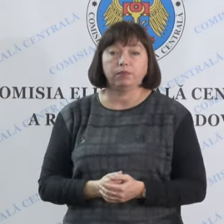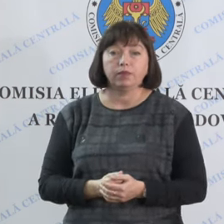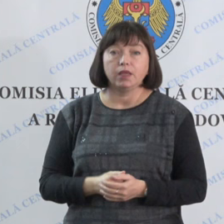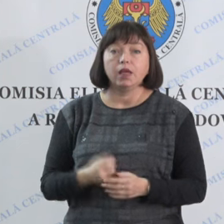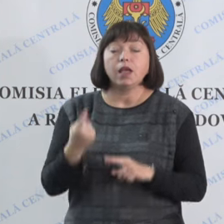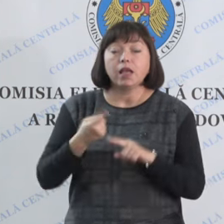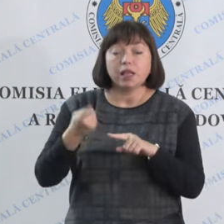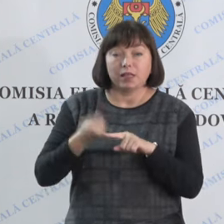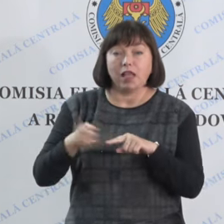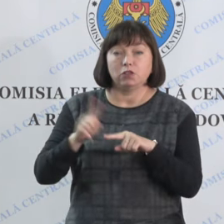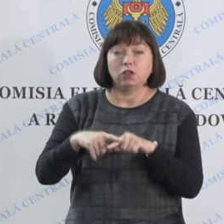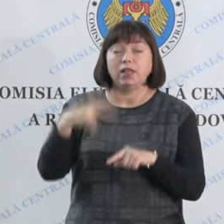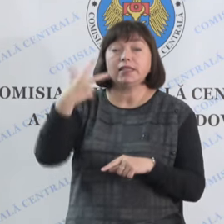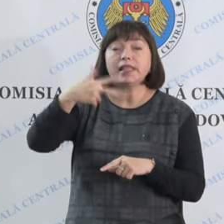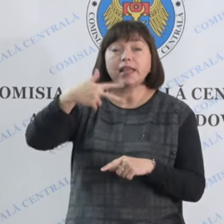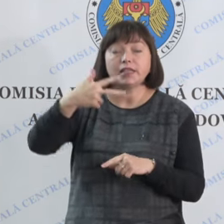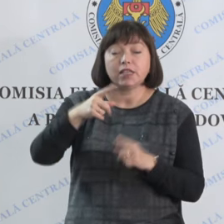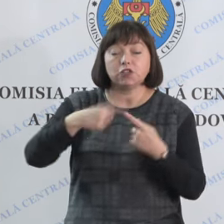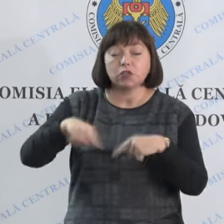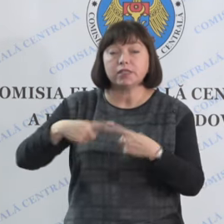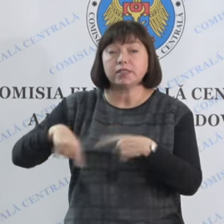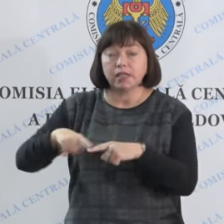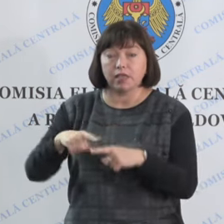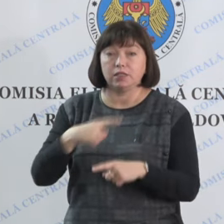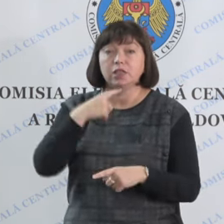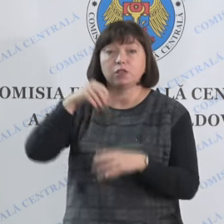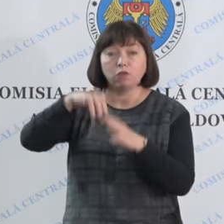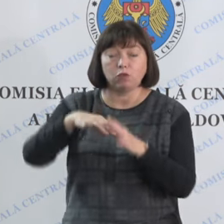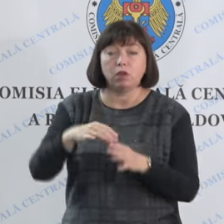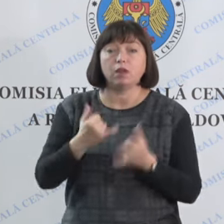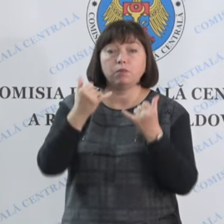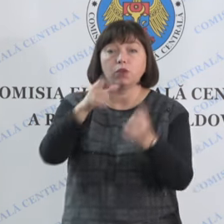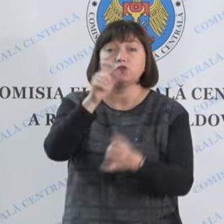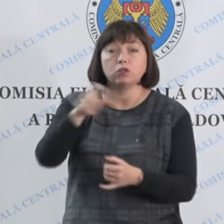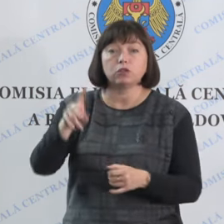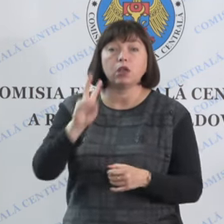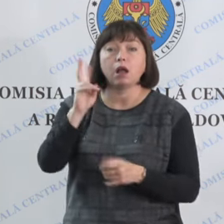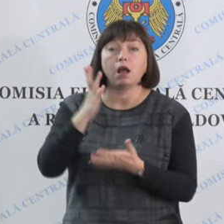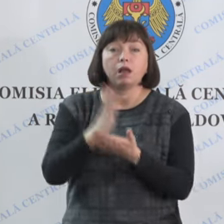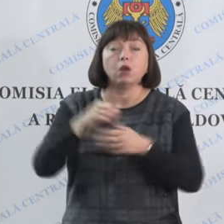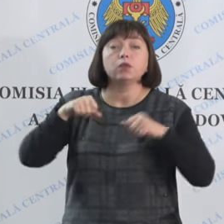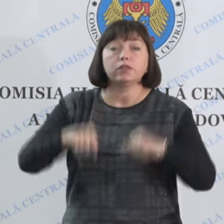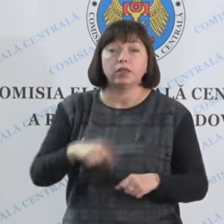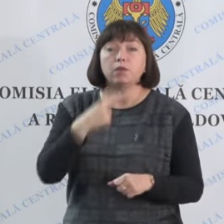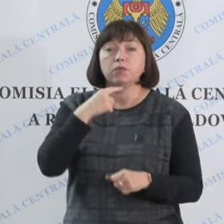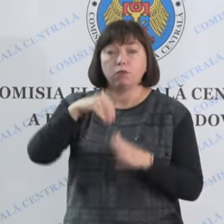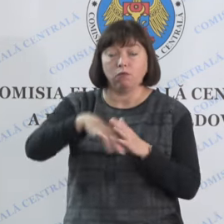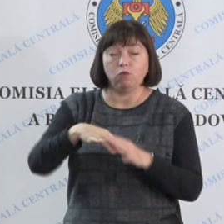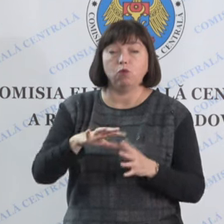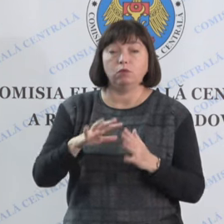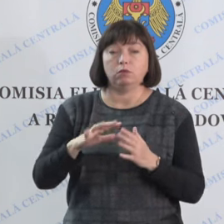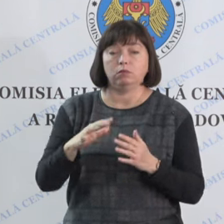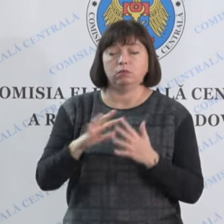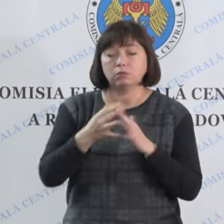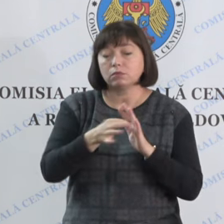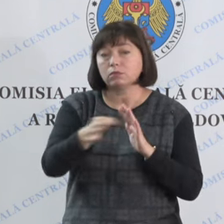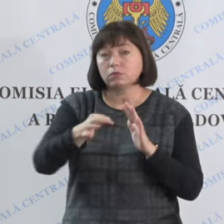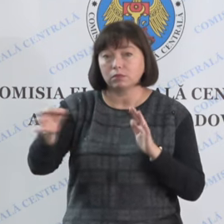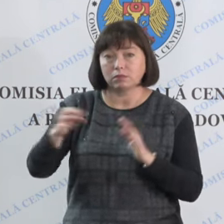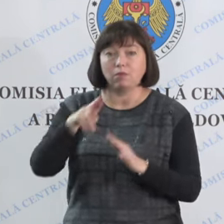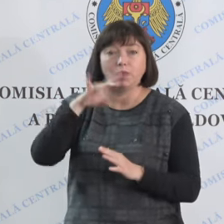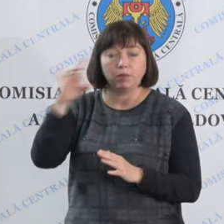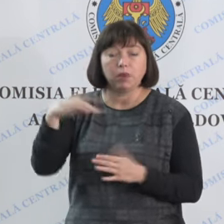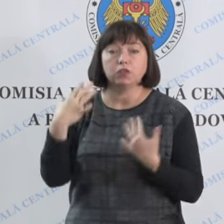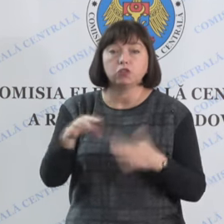În cele 30 de secții de votare constituite pentru cetățenii cu drept de vot, din localitățile din stânga Nistrului,